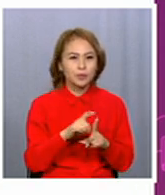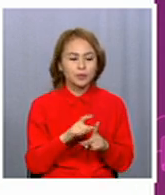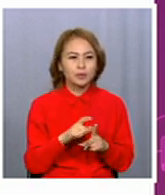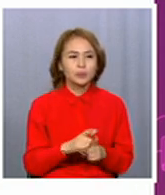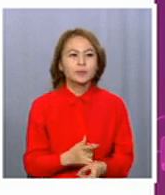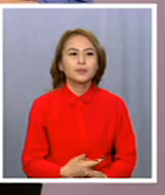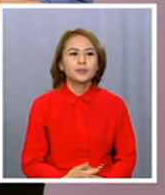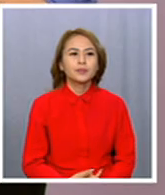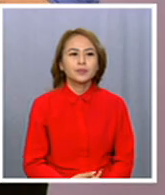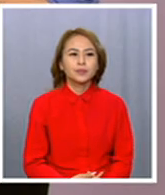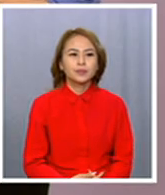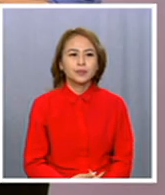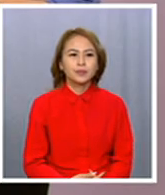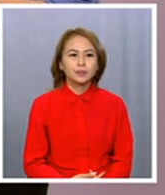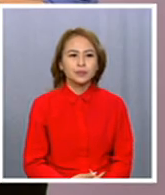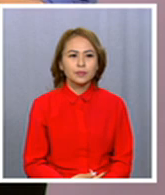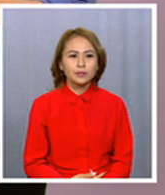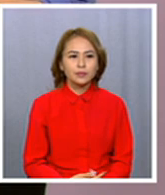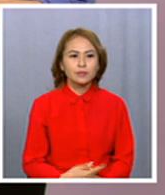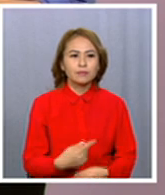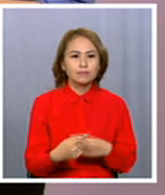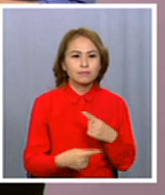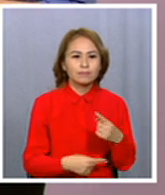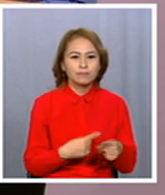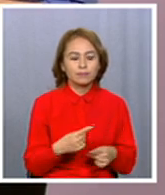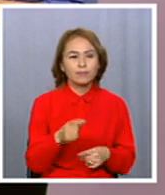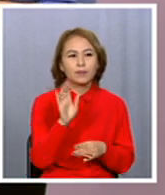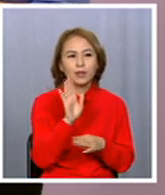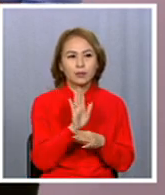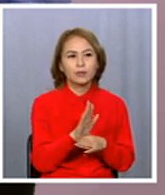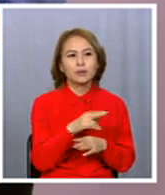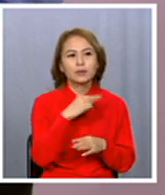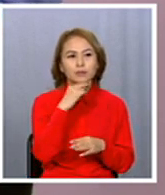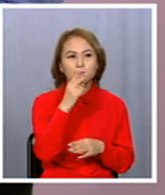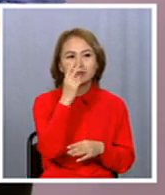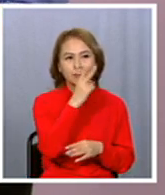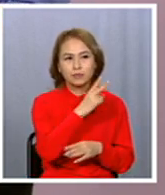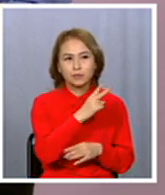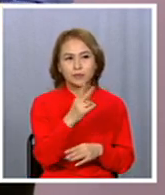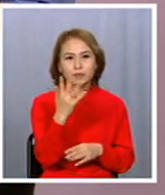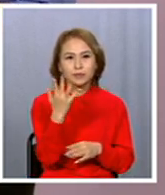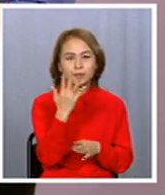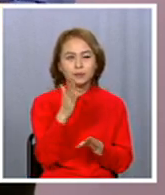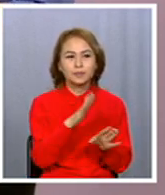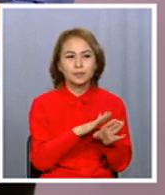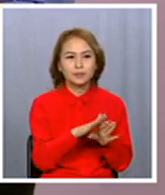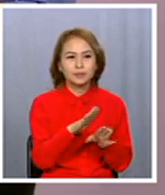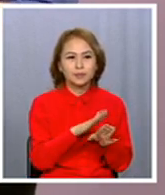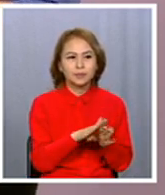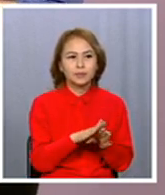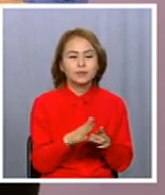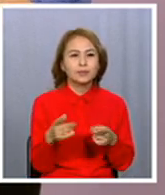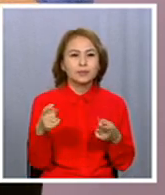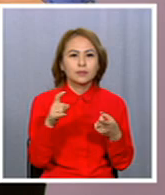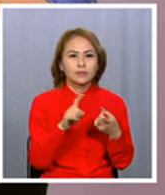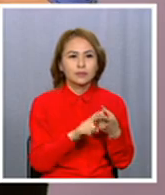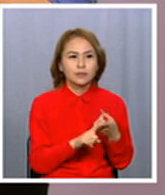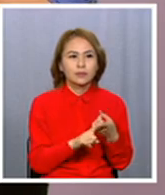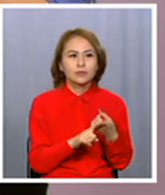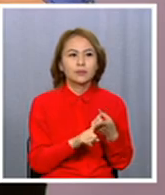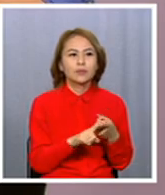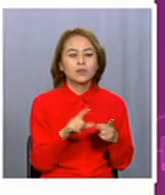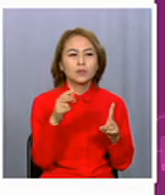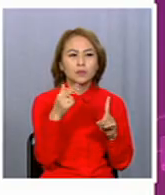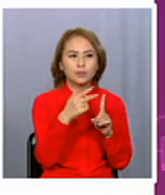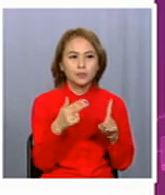Жарайсыңдар балалар. Енді келесі тапсырмаға назар аударайық. 5-ші жаттығу. Сызбаға сәйкес сөйлемдер құрап